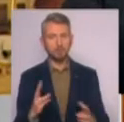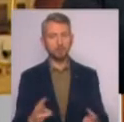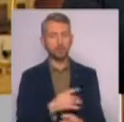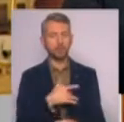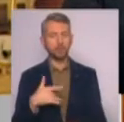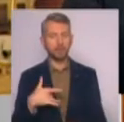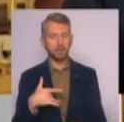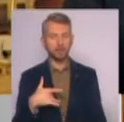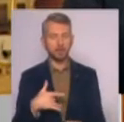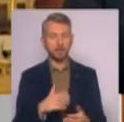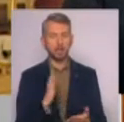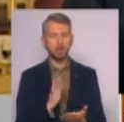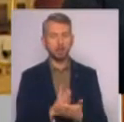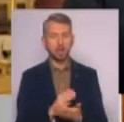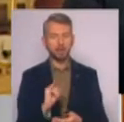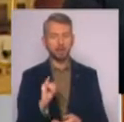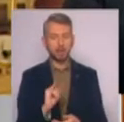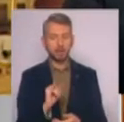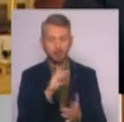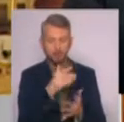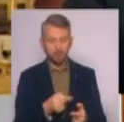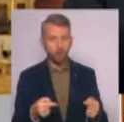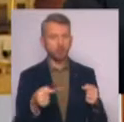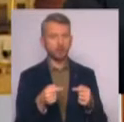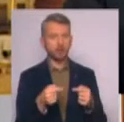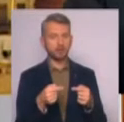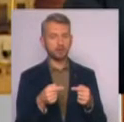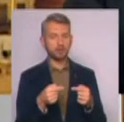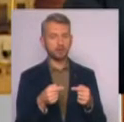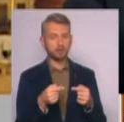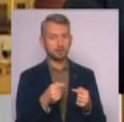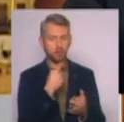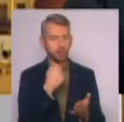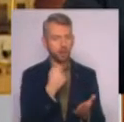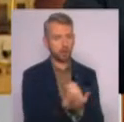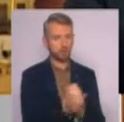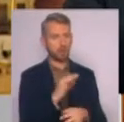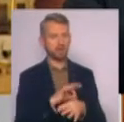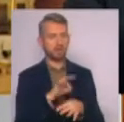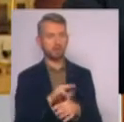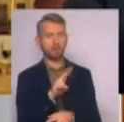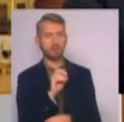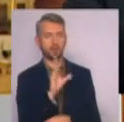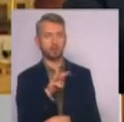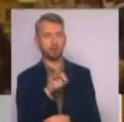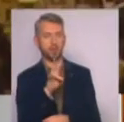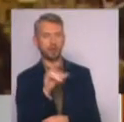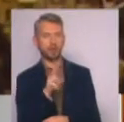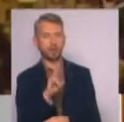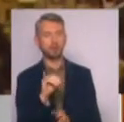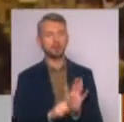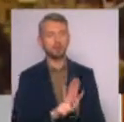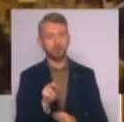пневмонії має і своєчасне виставлення діагнозу пневмонія, і початок